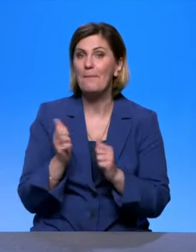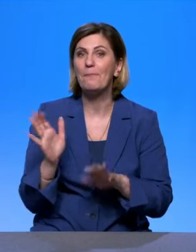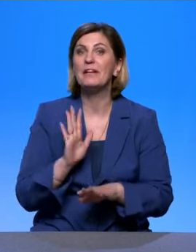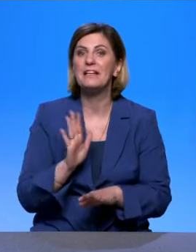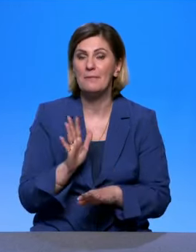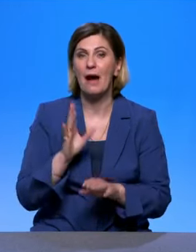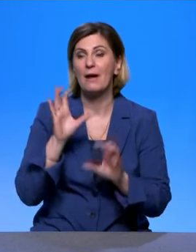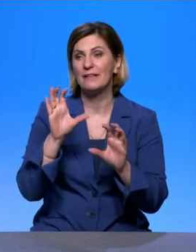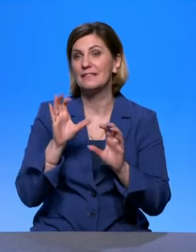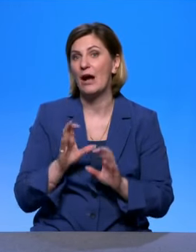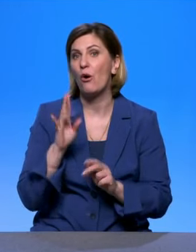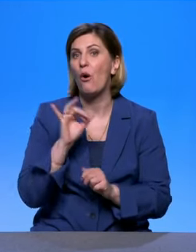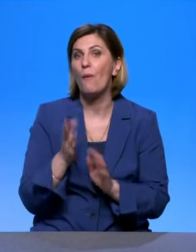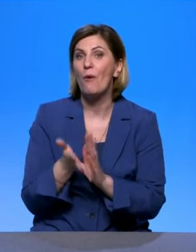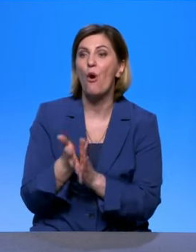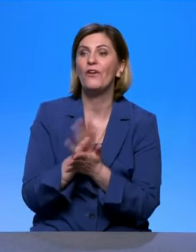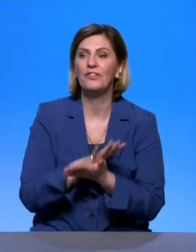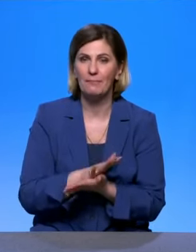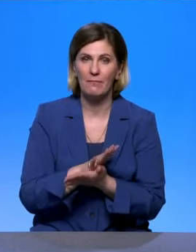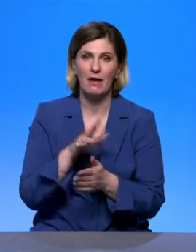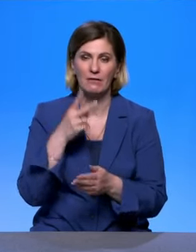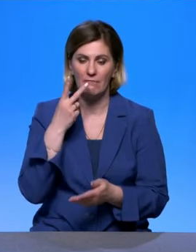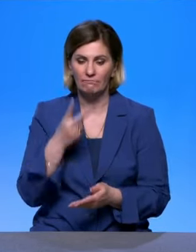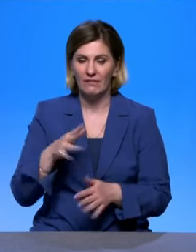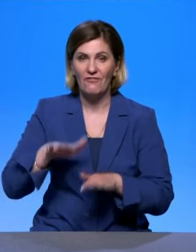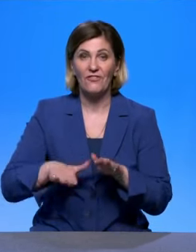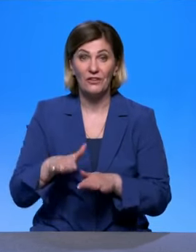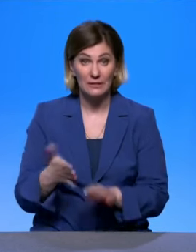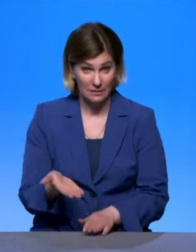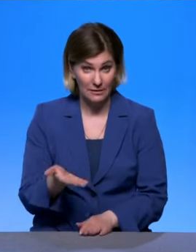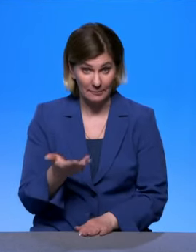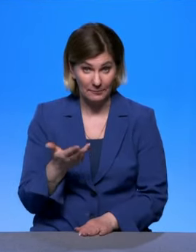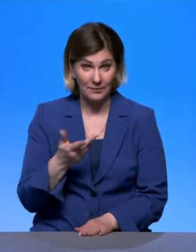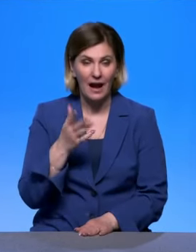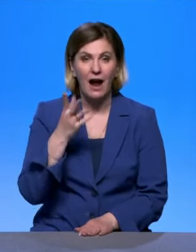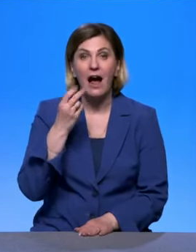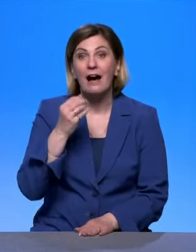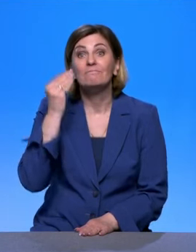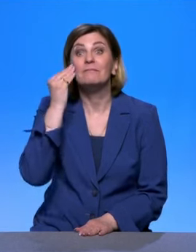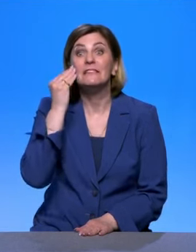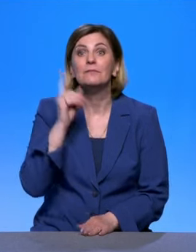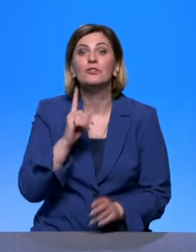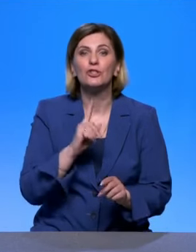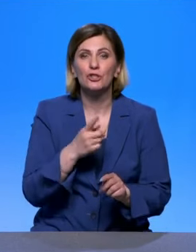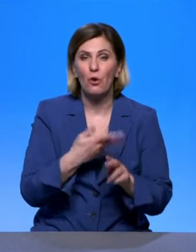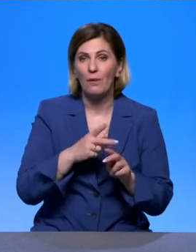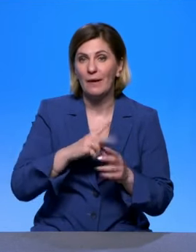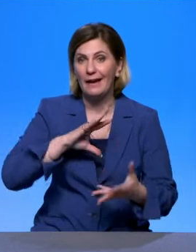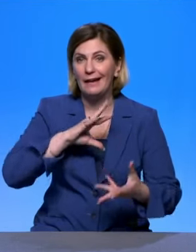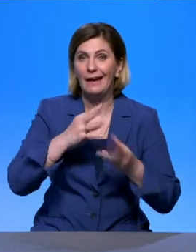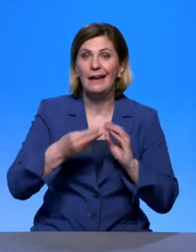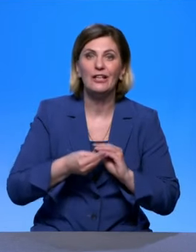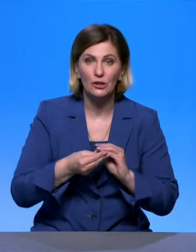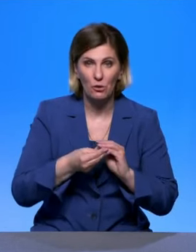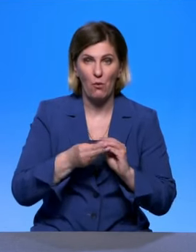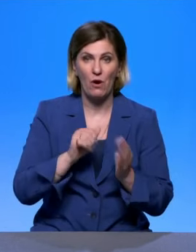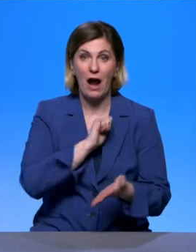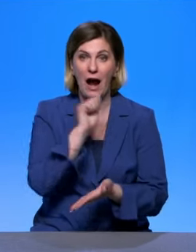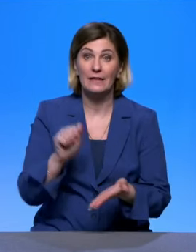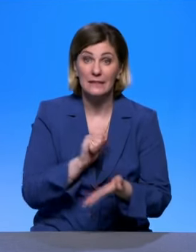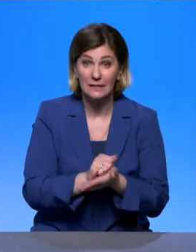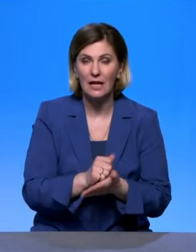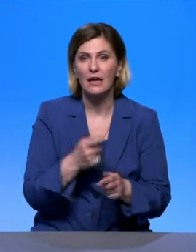весы. В этом смысле итоговая аттестация – это отражение, на самом деле, того, что происходит в